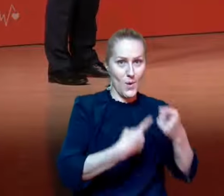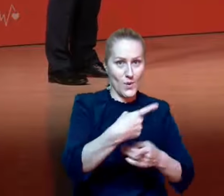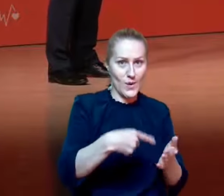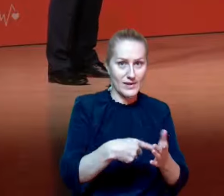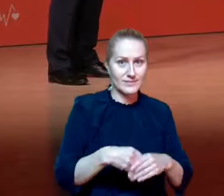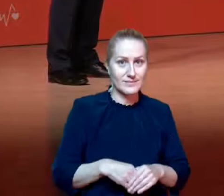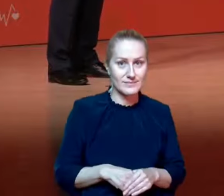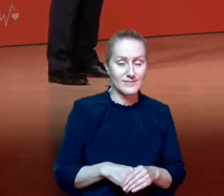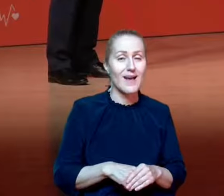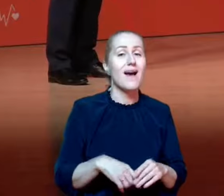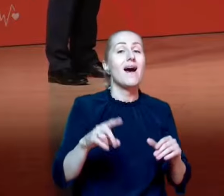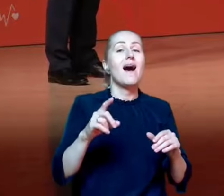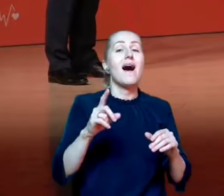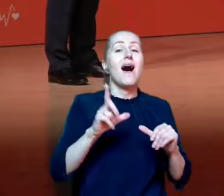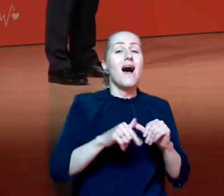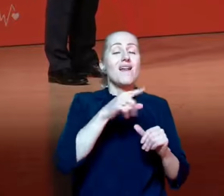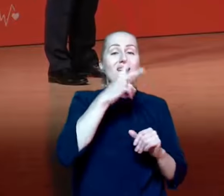ta moda